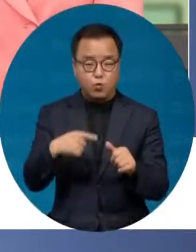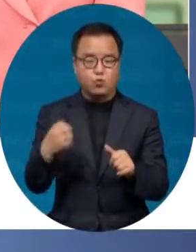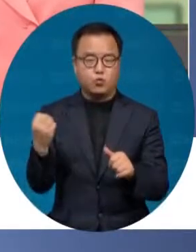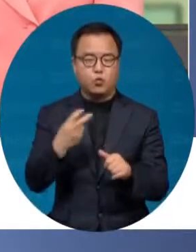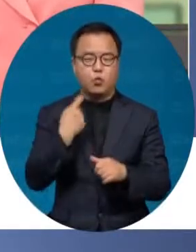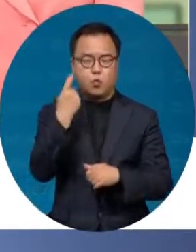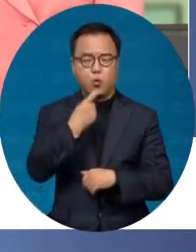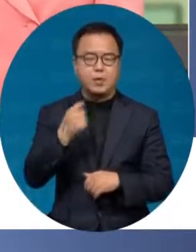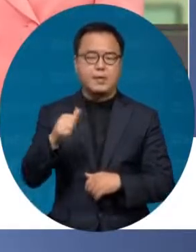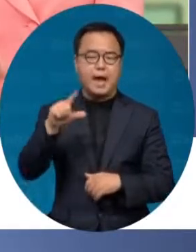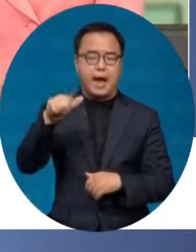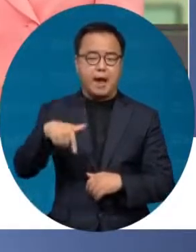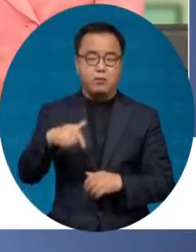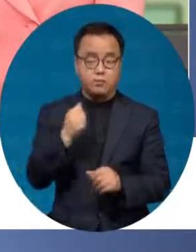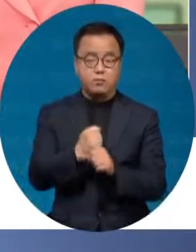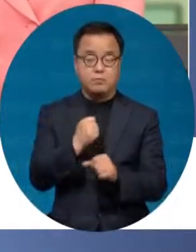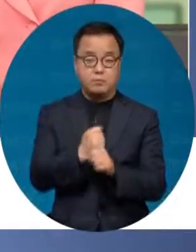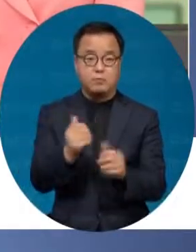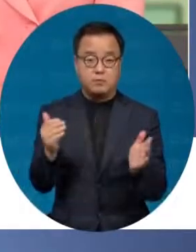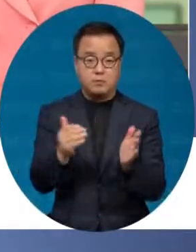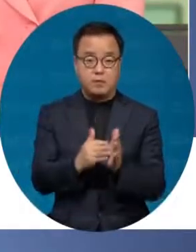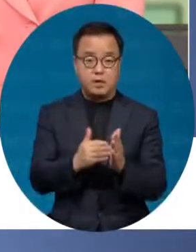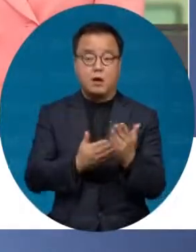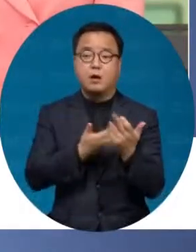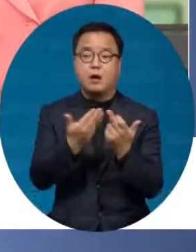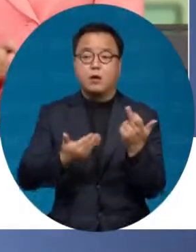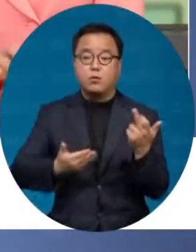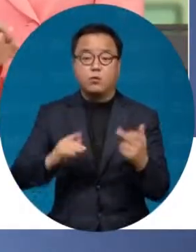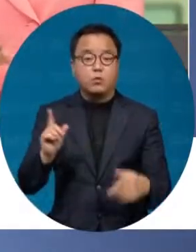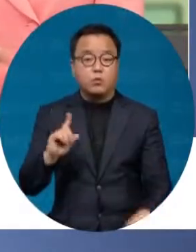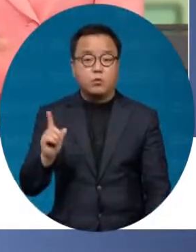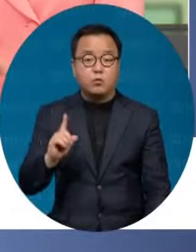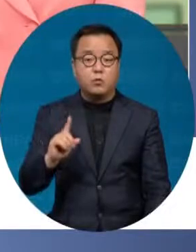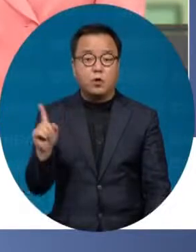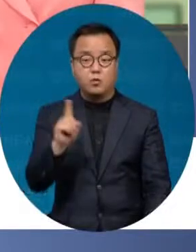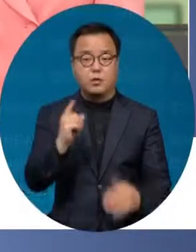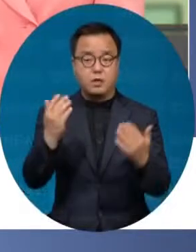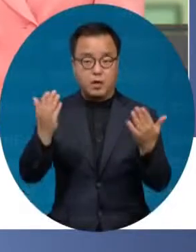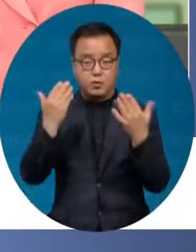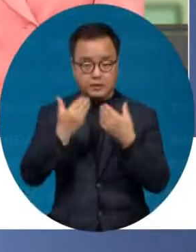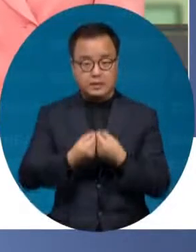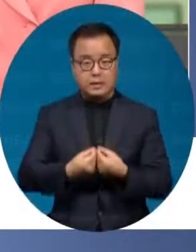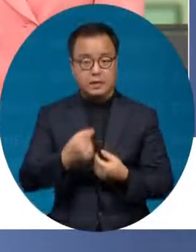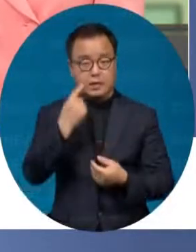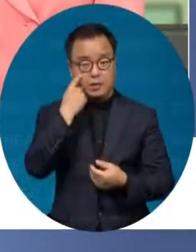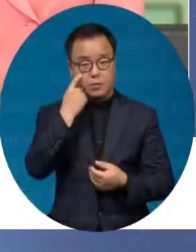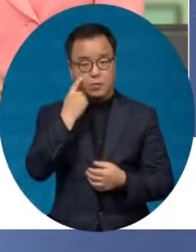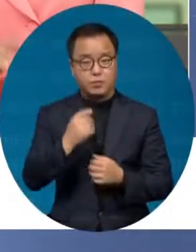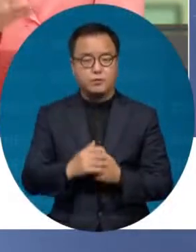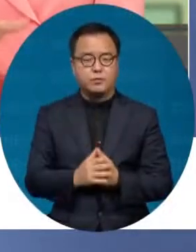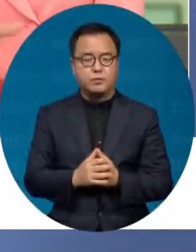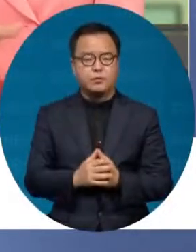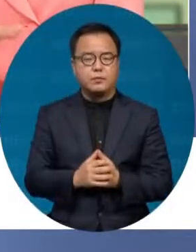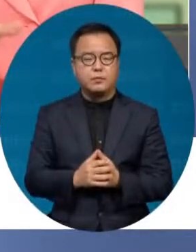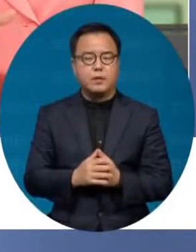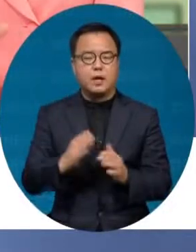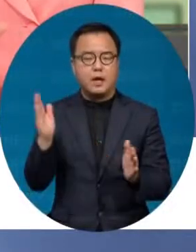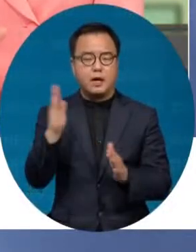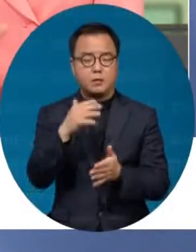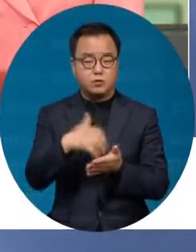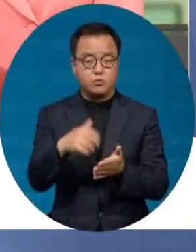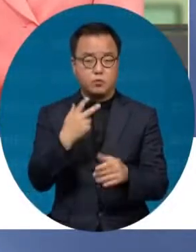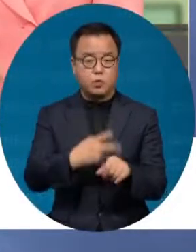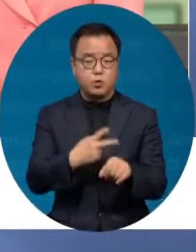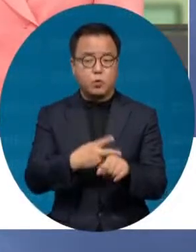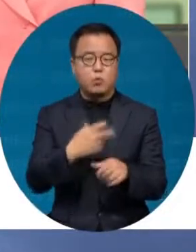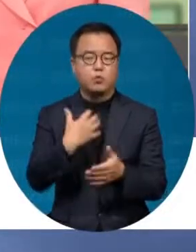생겼습니다 그런데 이번에 강원도는 어떨까요 1 학교 사례를 보겠습니다 일단 학생 수와 교원